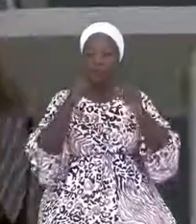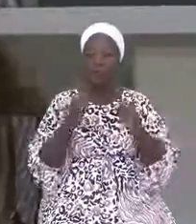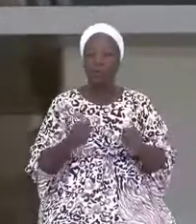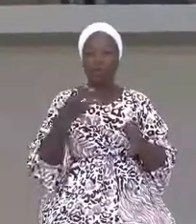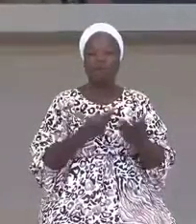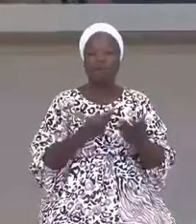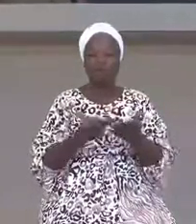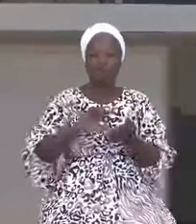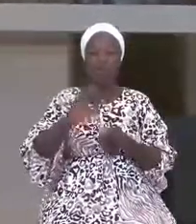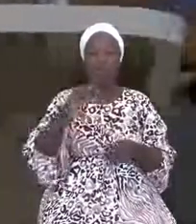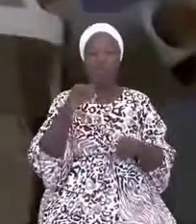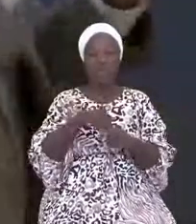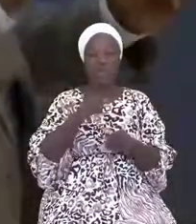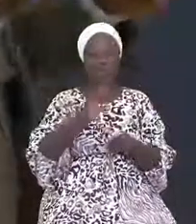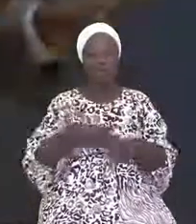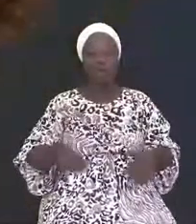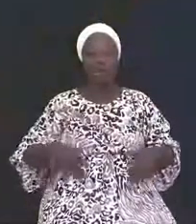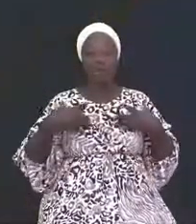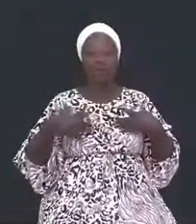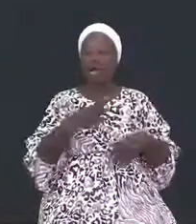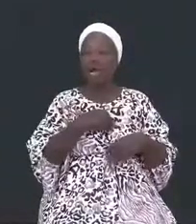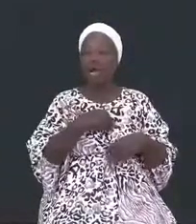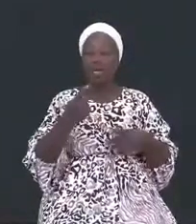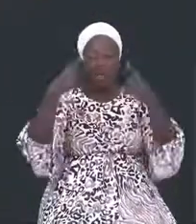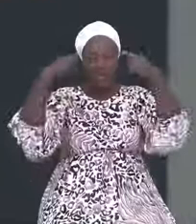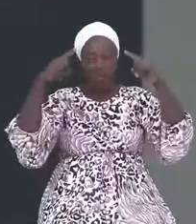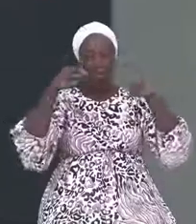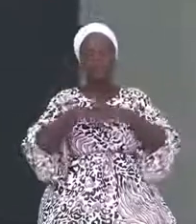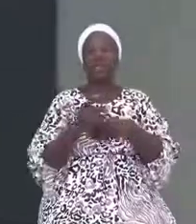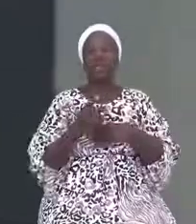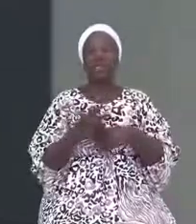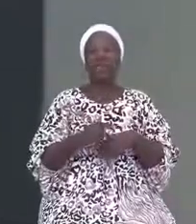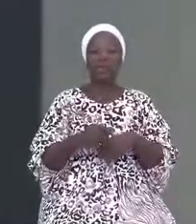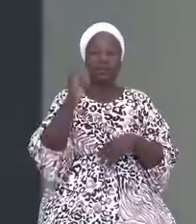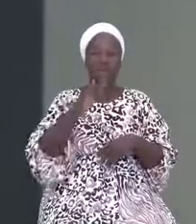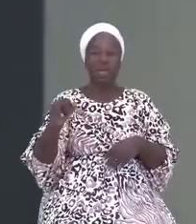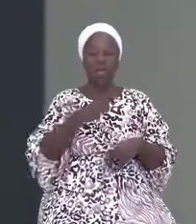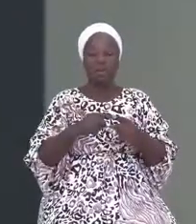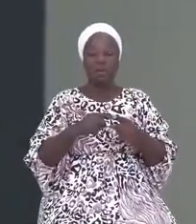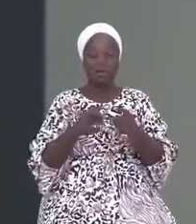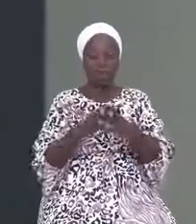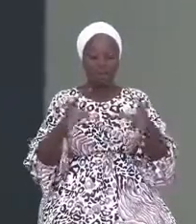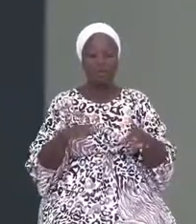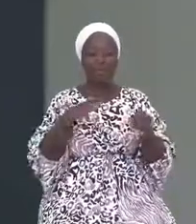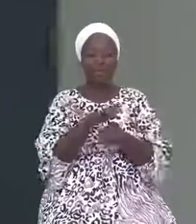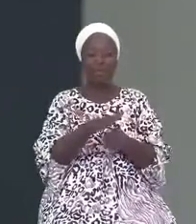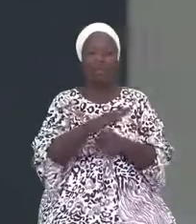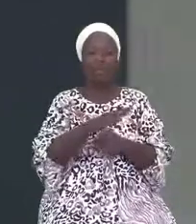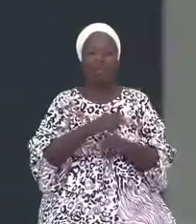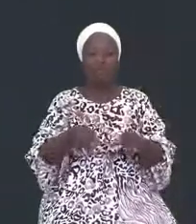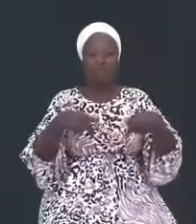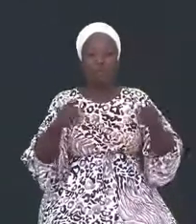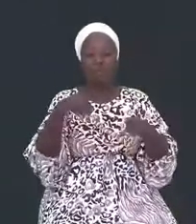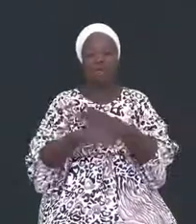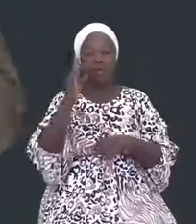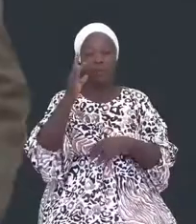du Saint-Esprit dans nos vies et au succès dans le ministère et à la provision abondante dans le